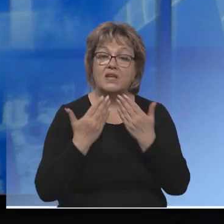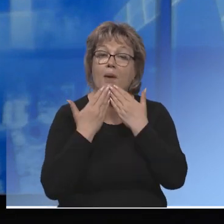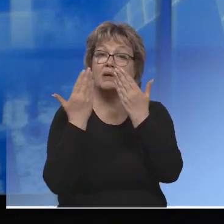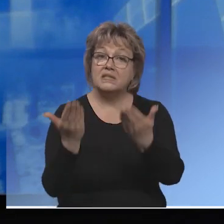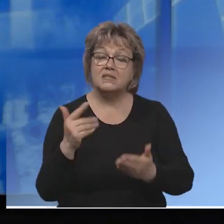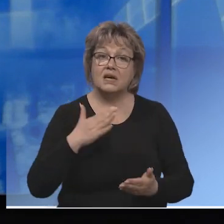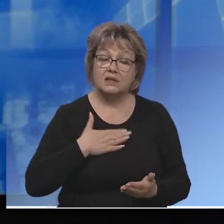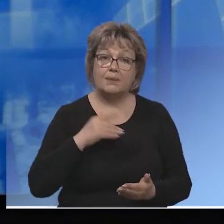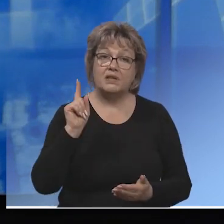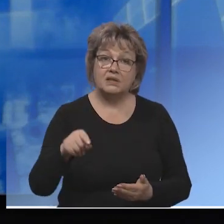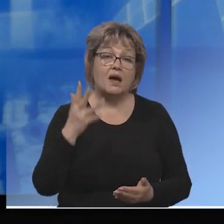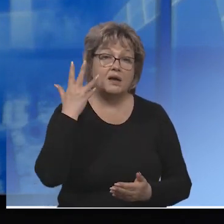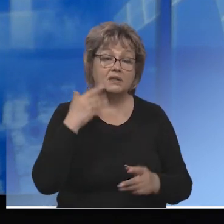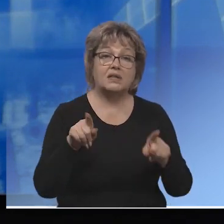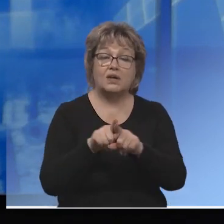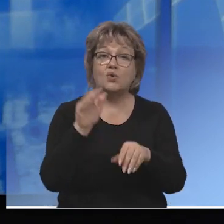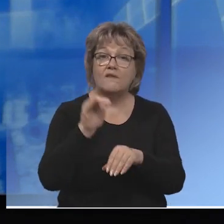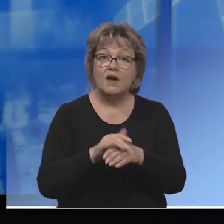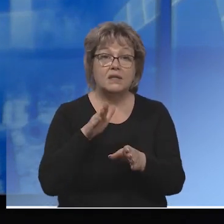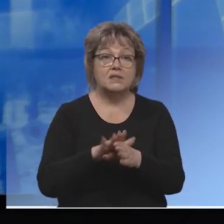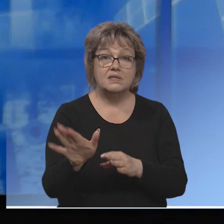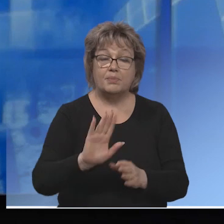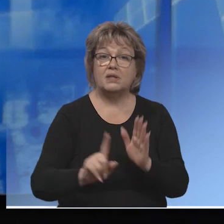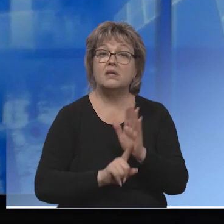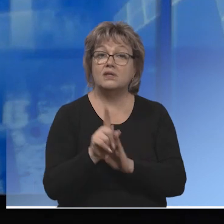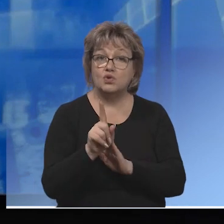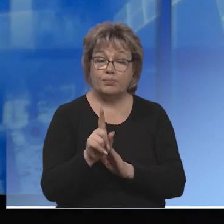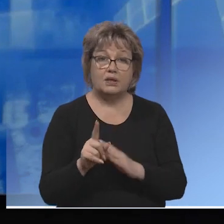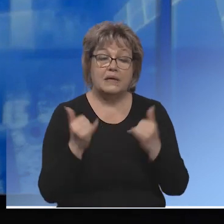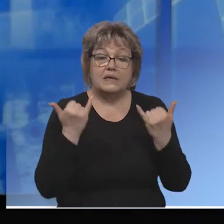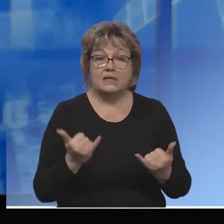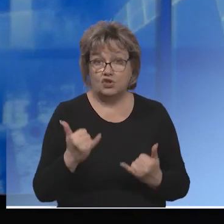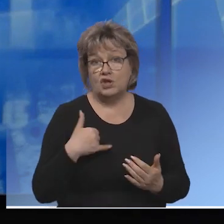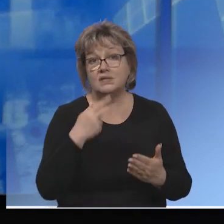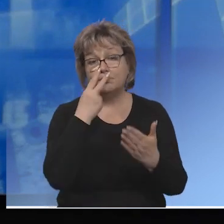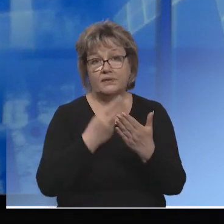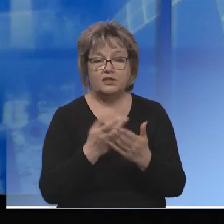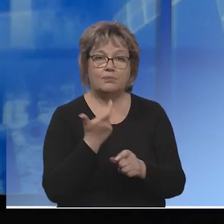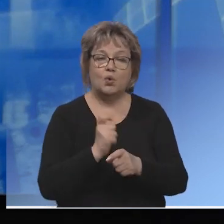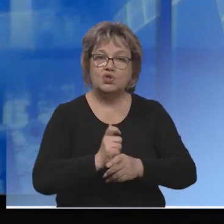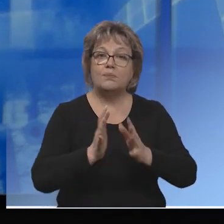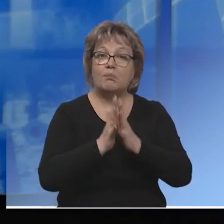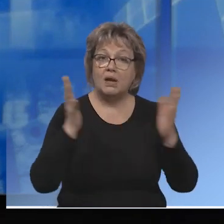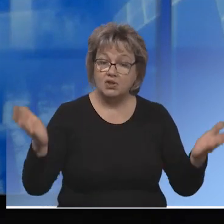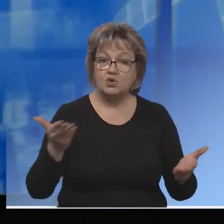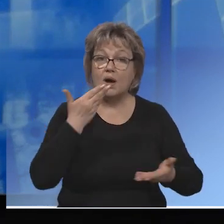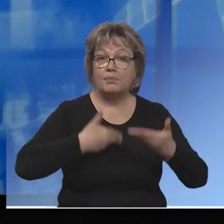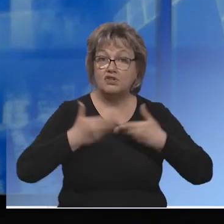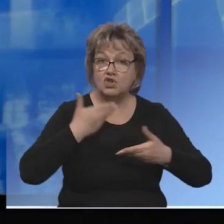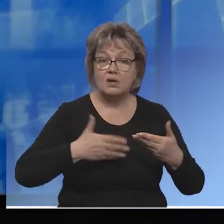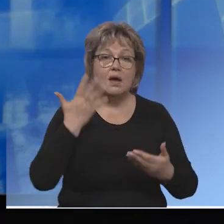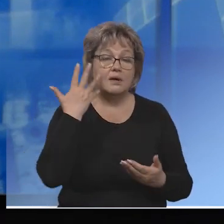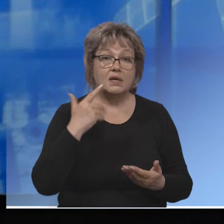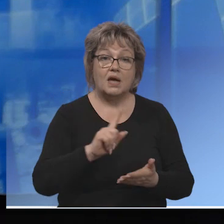рекомендовать обратиться к нам уже тогда, когда такой факт неисполнения наступает. И вот сейчас мы видим достаточно большой поток обращений,